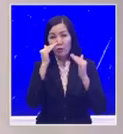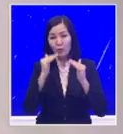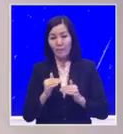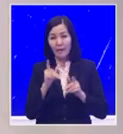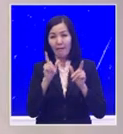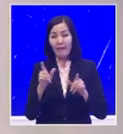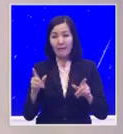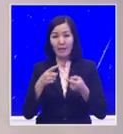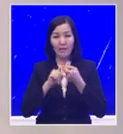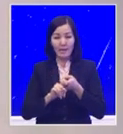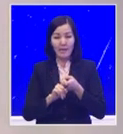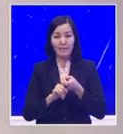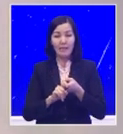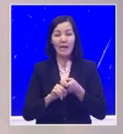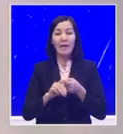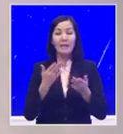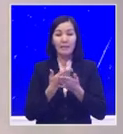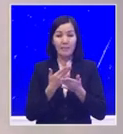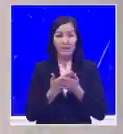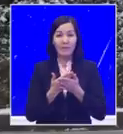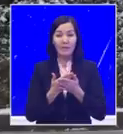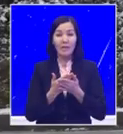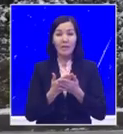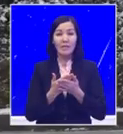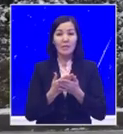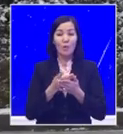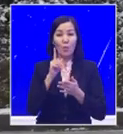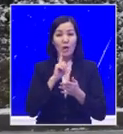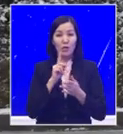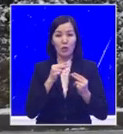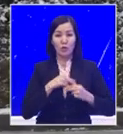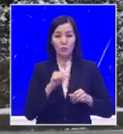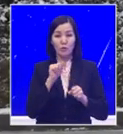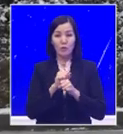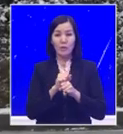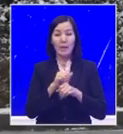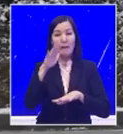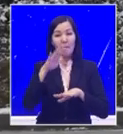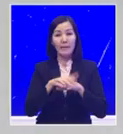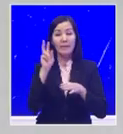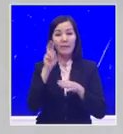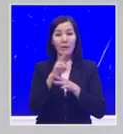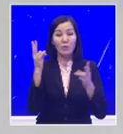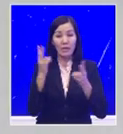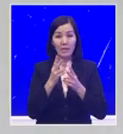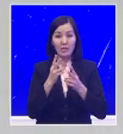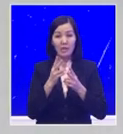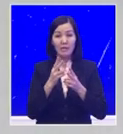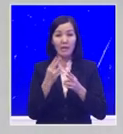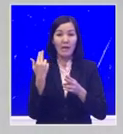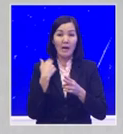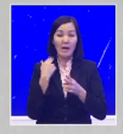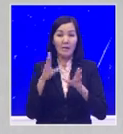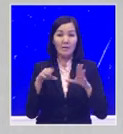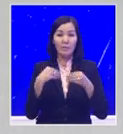тұлғаларға тікелей қатысты. Мұндай жағдайға тап болған азаматтар банкпен байланыс орнату қажет екендігін де ұмытпағаны жөн. Қарыз берушіге